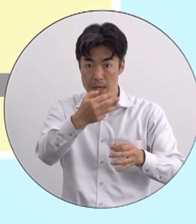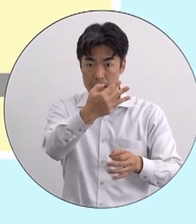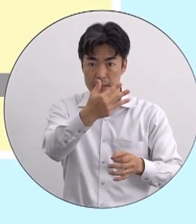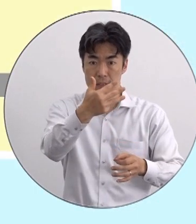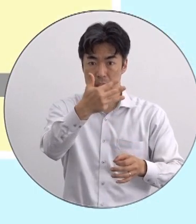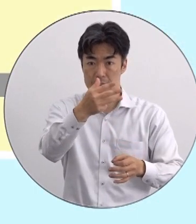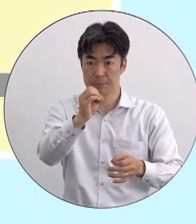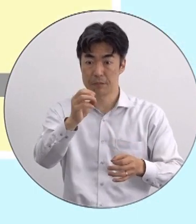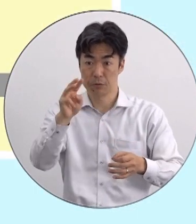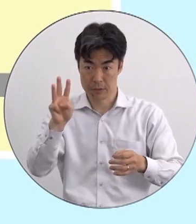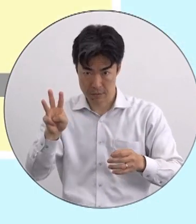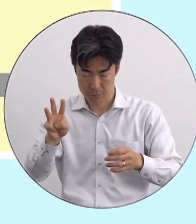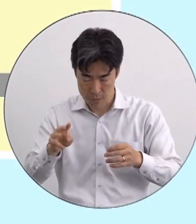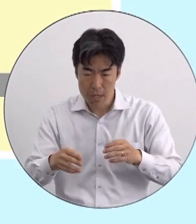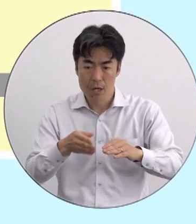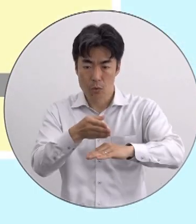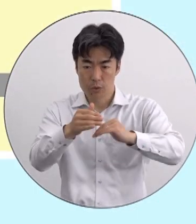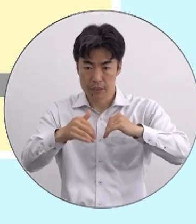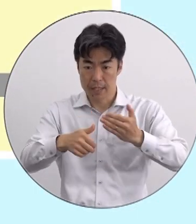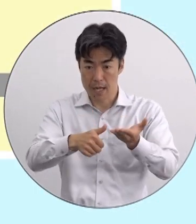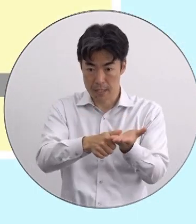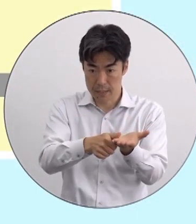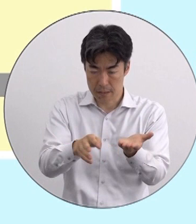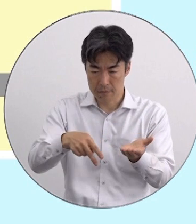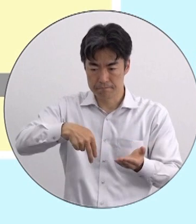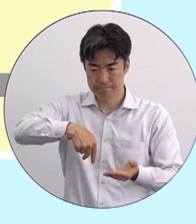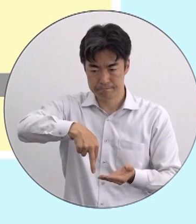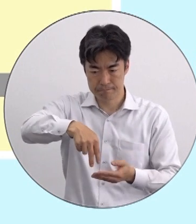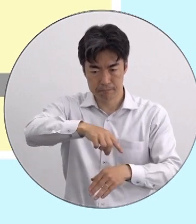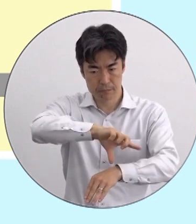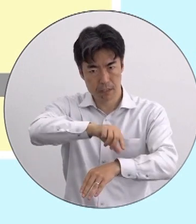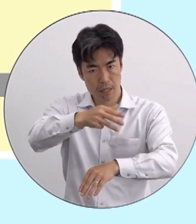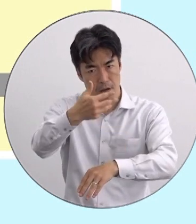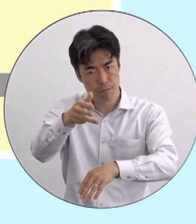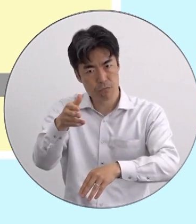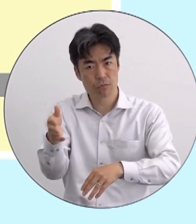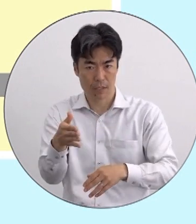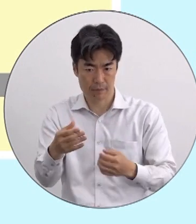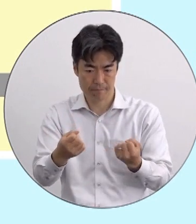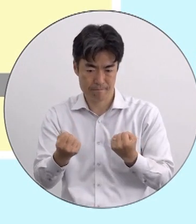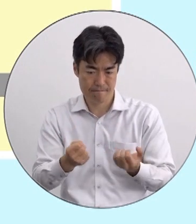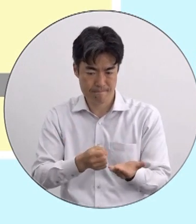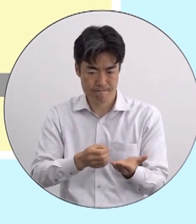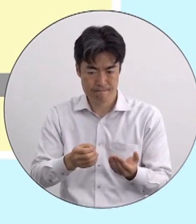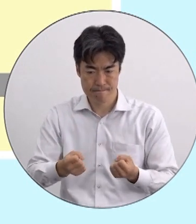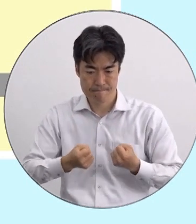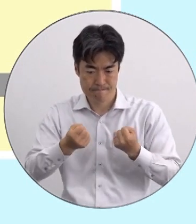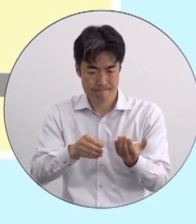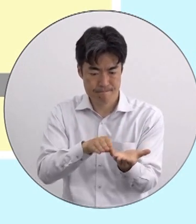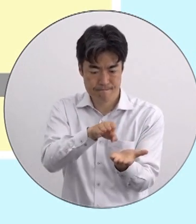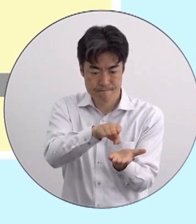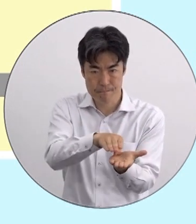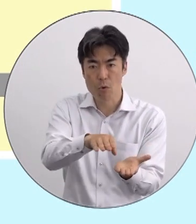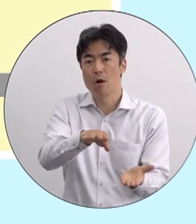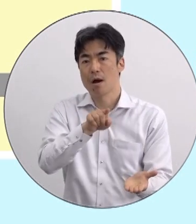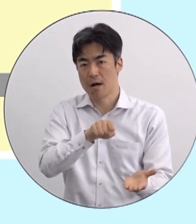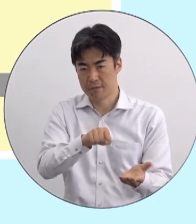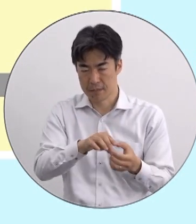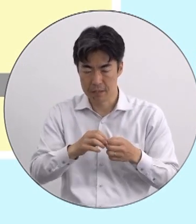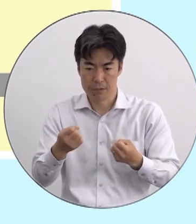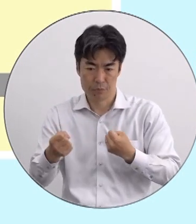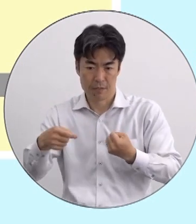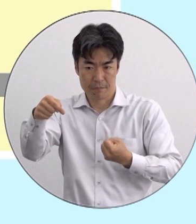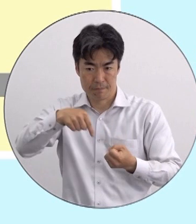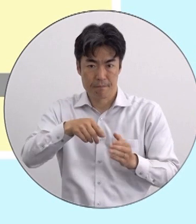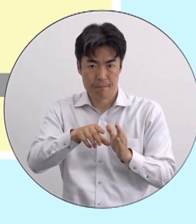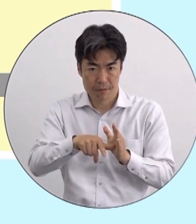カフェ803は東武スカイツリーライン越谷駅から徒歩8分、駐車場もございますので、お車でお